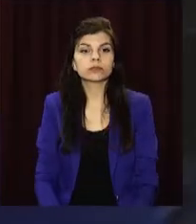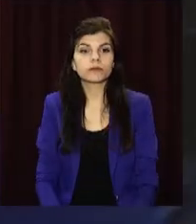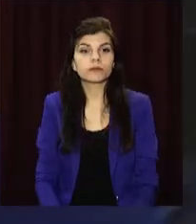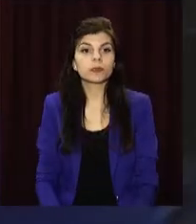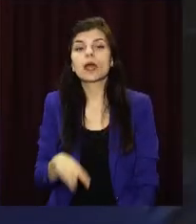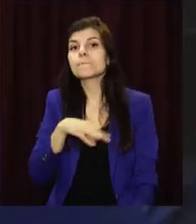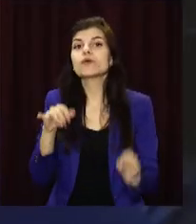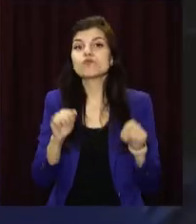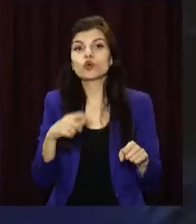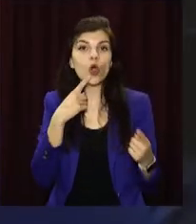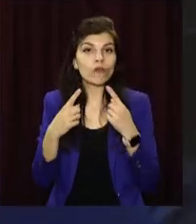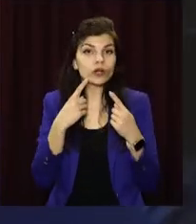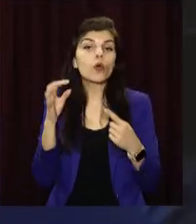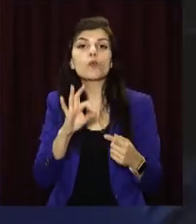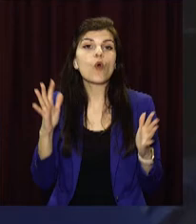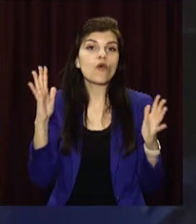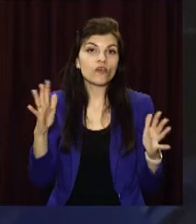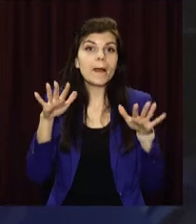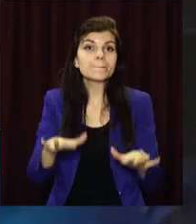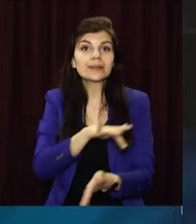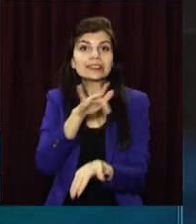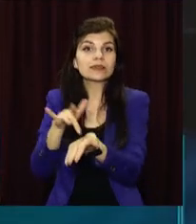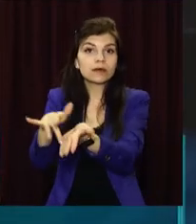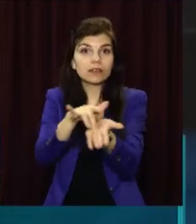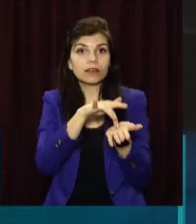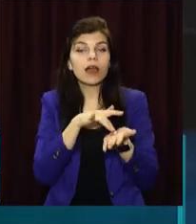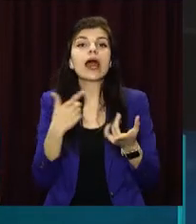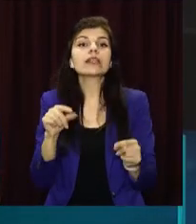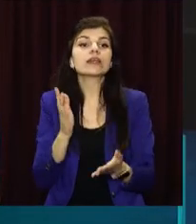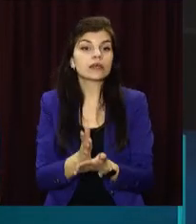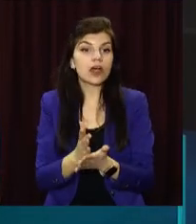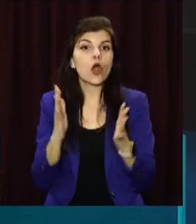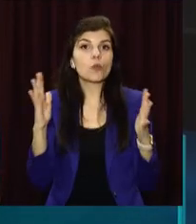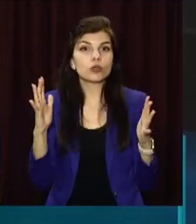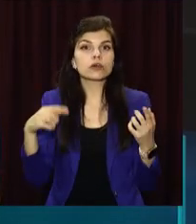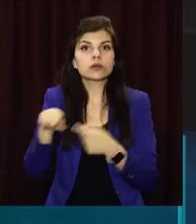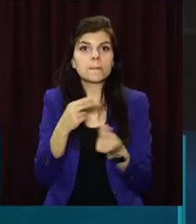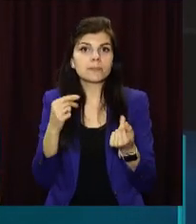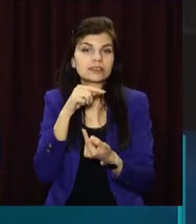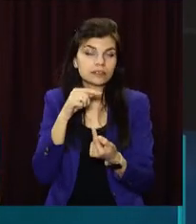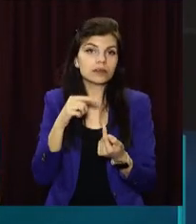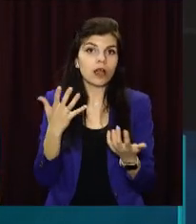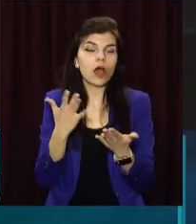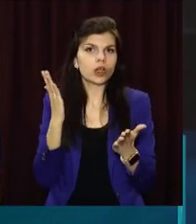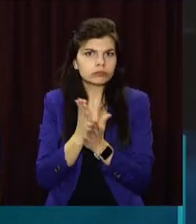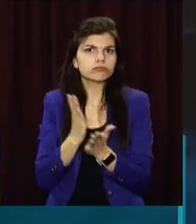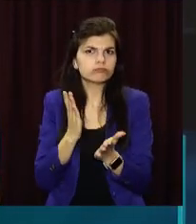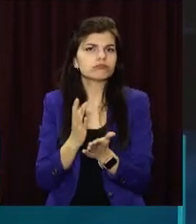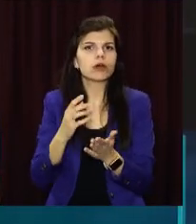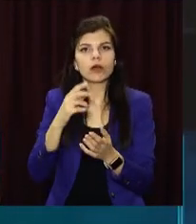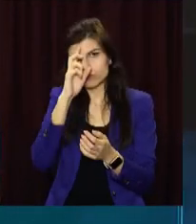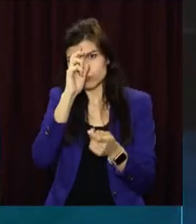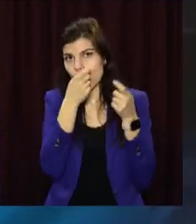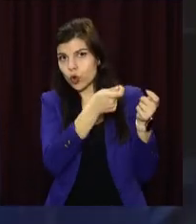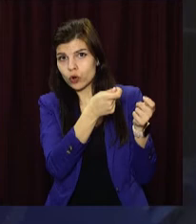Ми можемо говорити про великі міста, де на сьогоднішній день є великі підприємства, які стабільно поповнюють бюджет. І